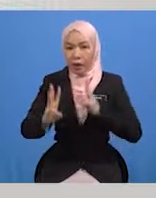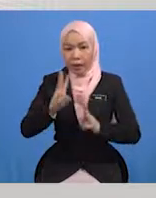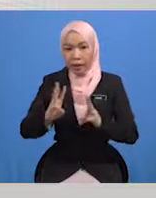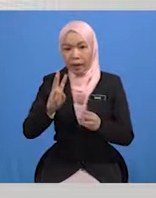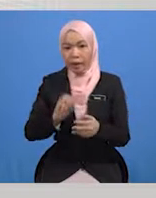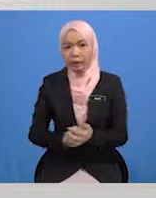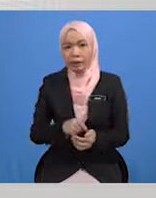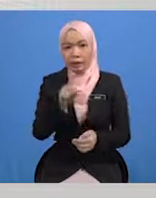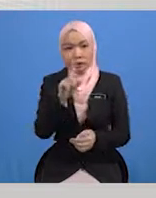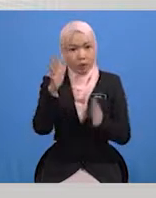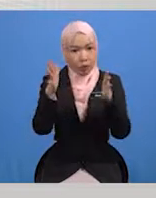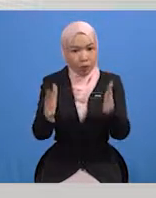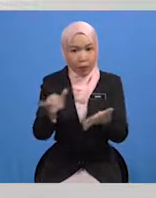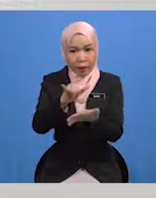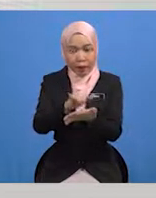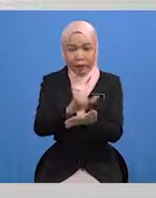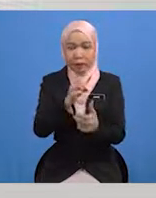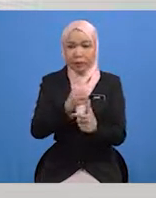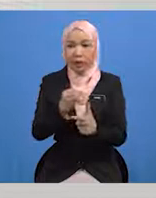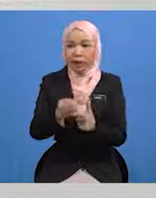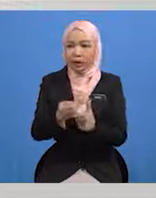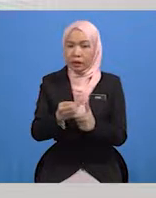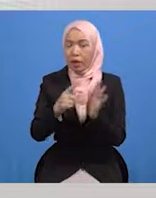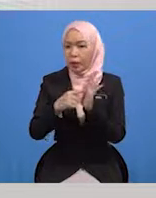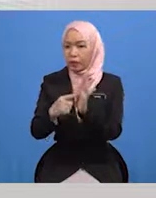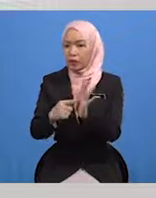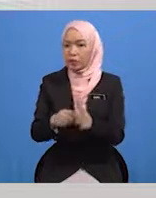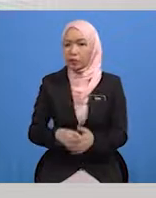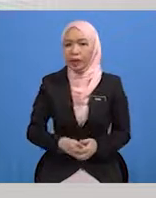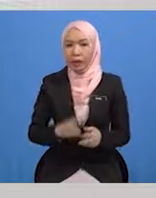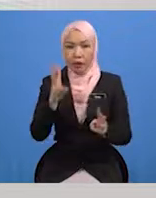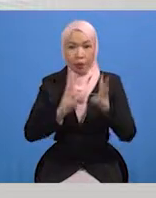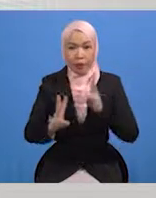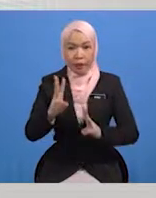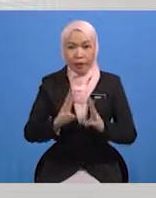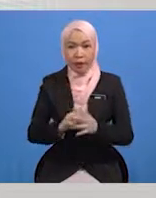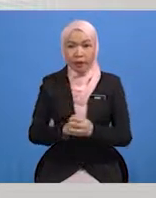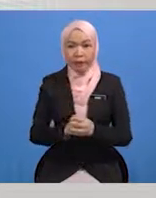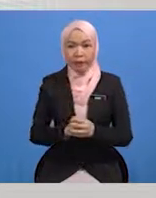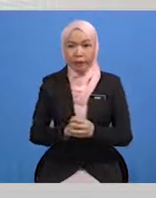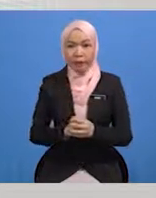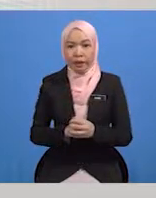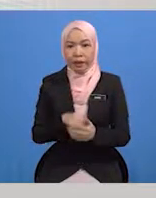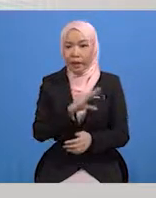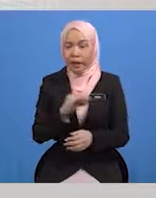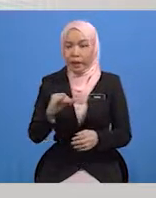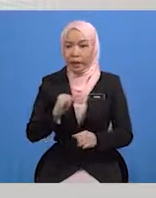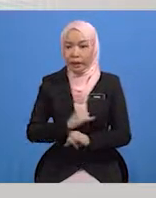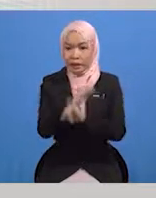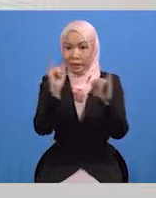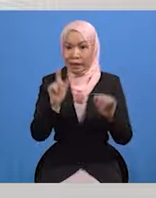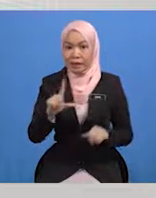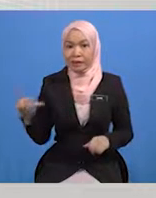penggambaran atau pemaparan watak. Jelaslah bahawa watak dan perwatakan